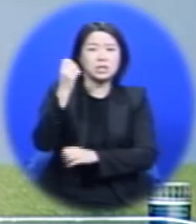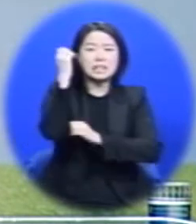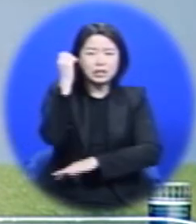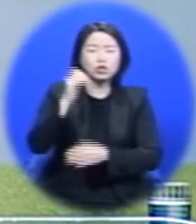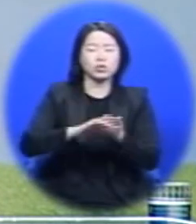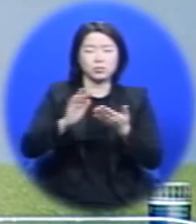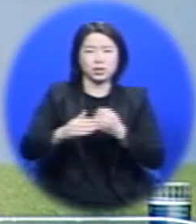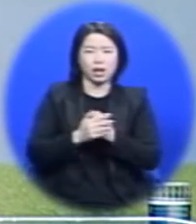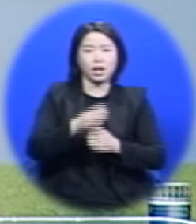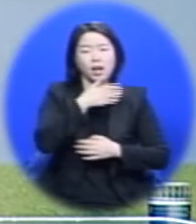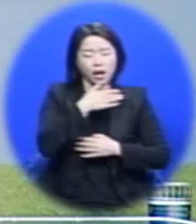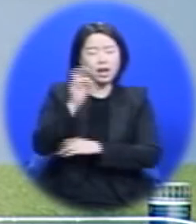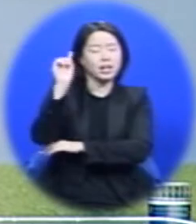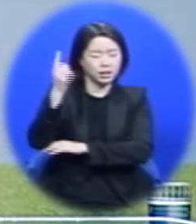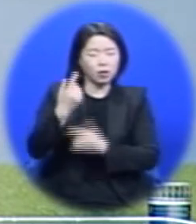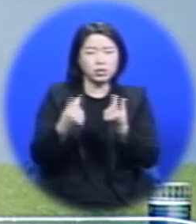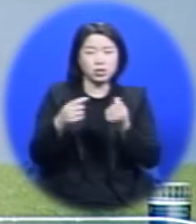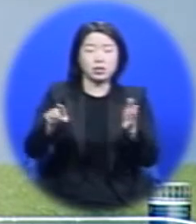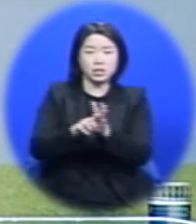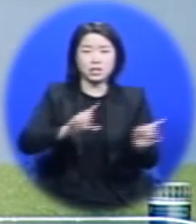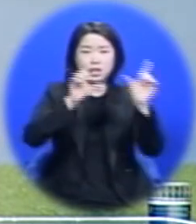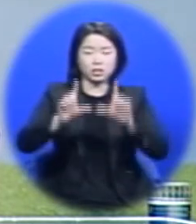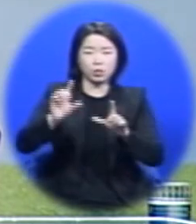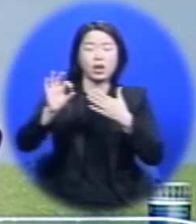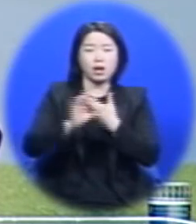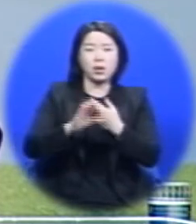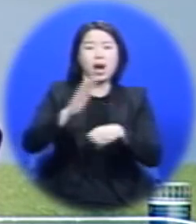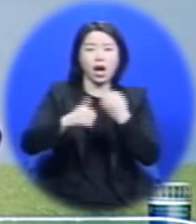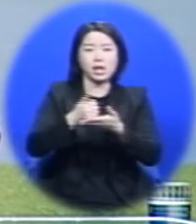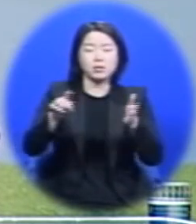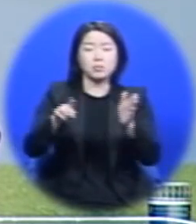아, 다윗처럼 신앙생활을 하면 그게 하나님을 믿는 거구나.